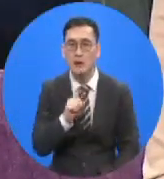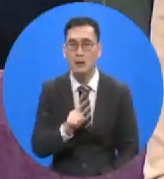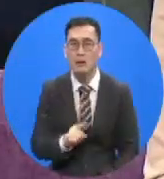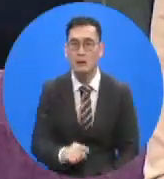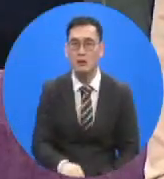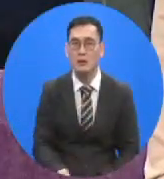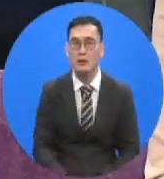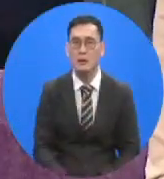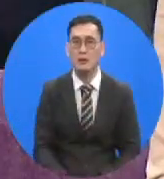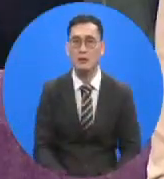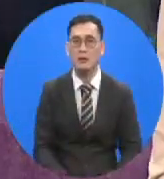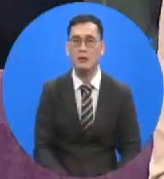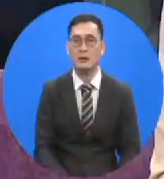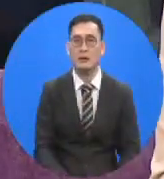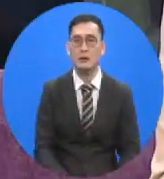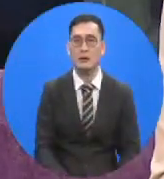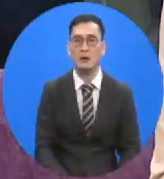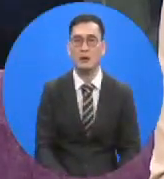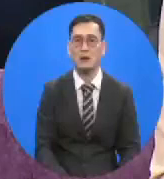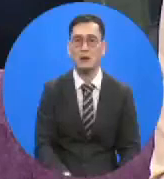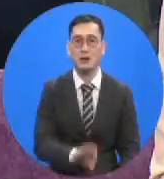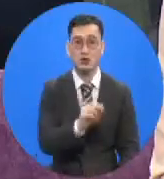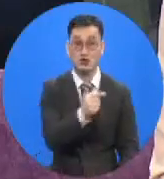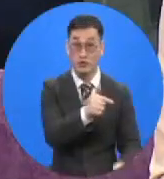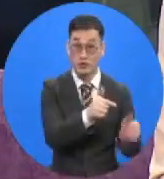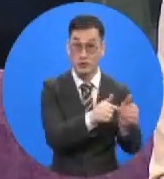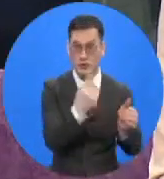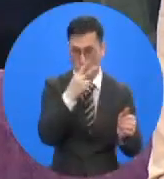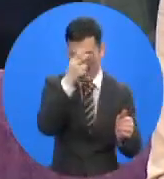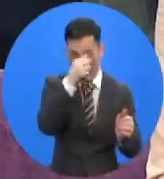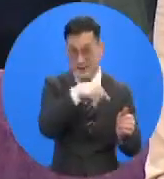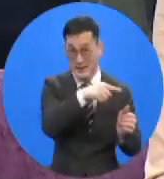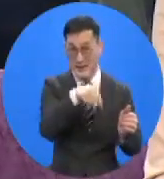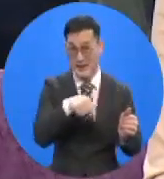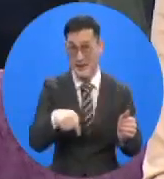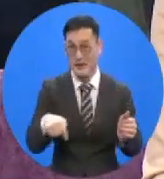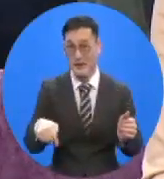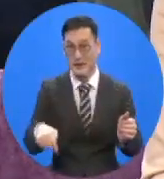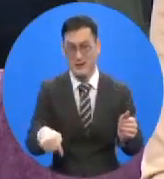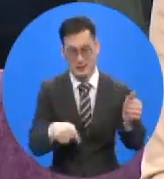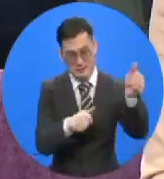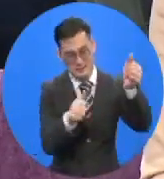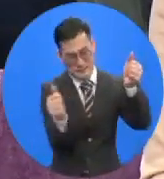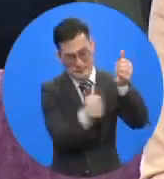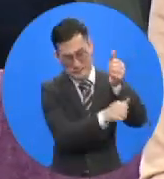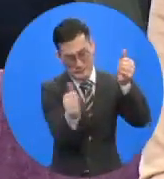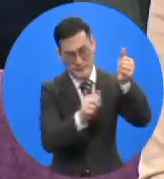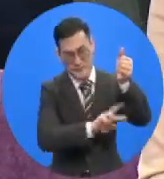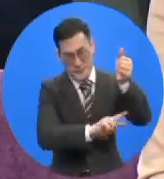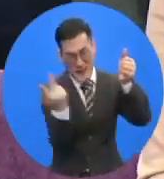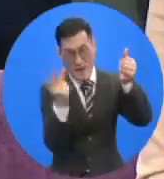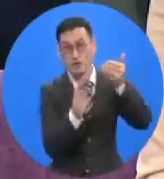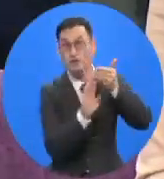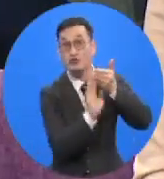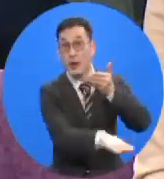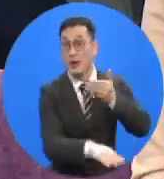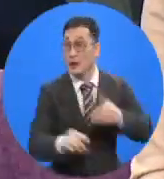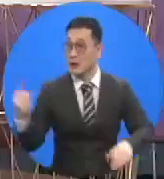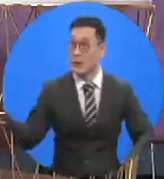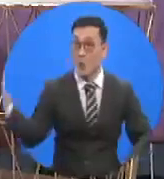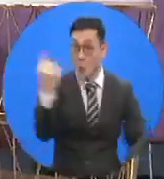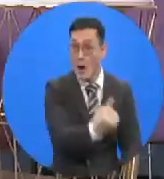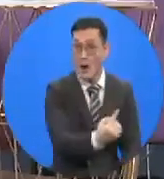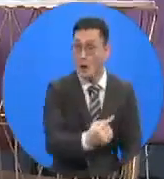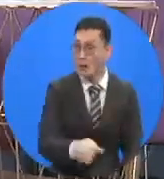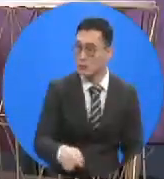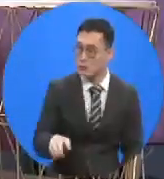총장의 수사를 반대하는 검찰의 인선이 있고 난 뒤에 검찰이 출석하느냐.